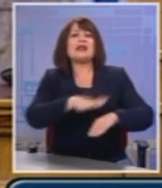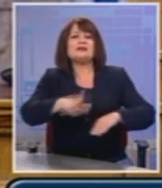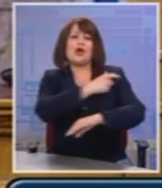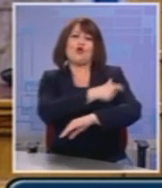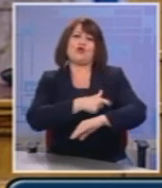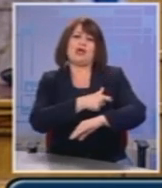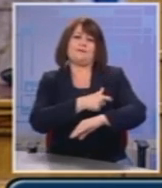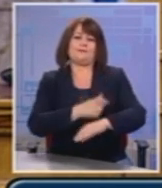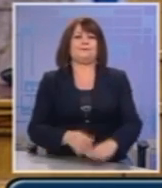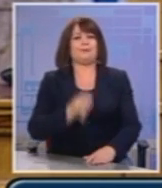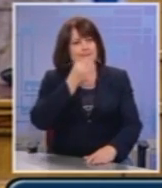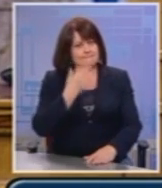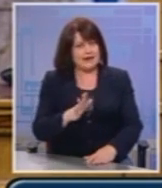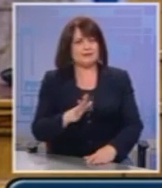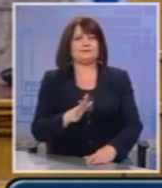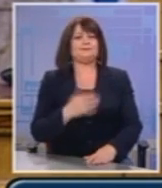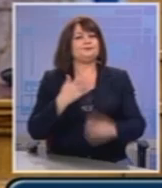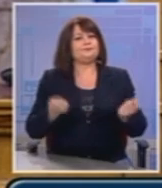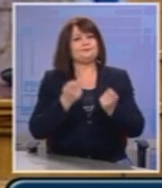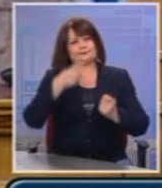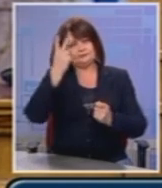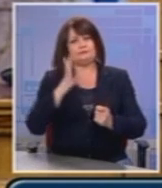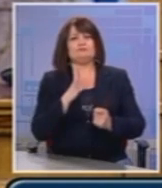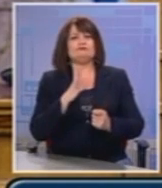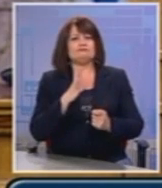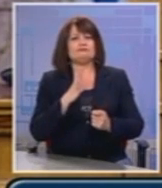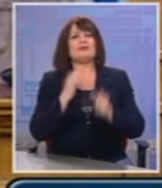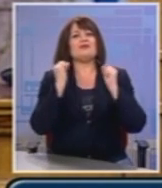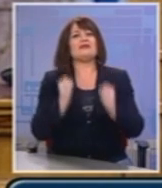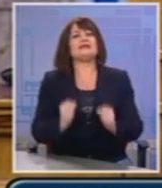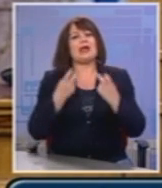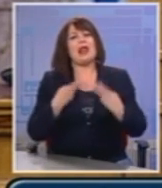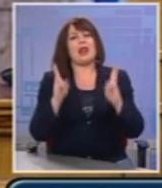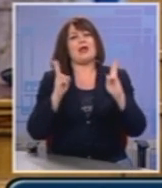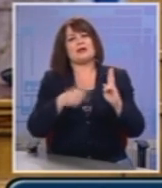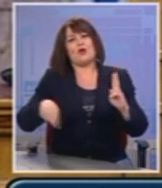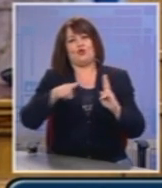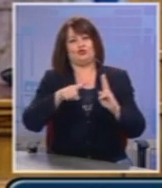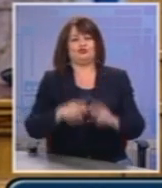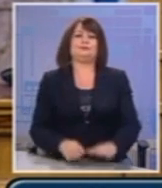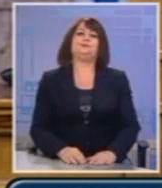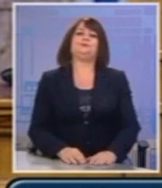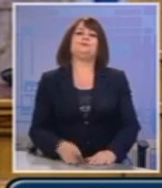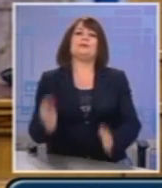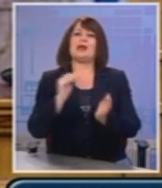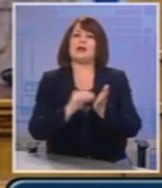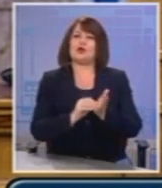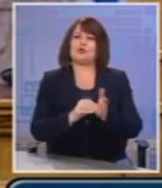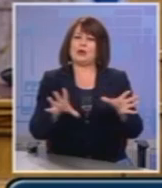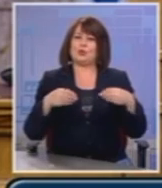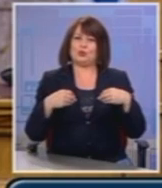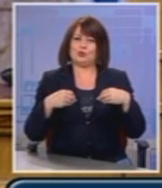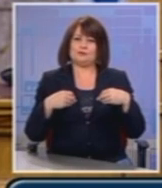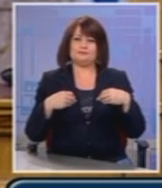που όπως είπα περιλαμβάνει και την υλοποίηση των ανθρωπίνων δικαιωμάτων και των θεμελιωδών ελευθεριών για όλους επίσης είναι αποδεκτό